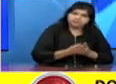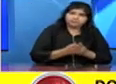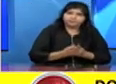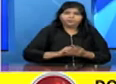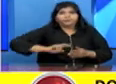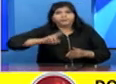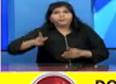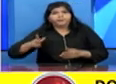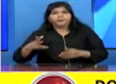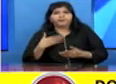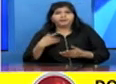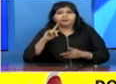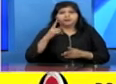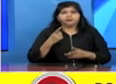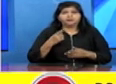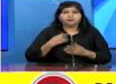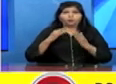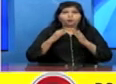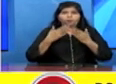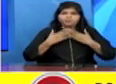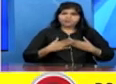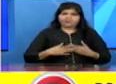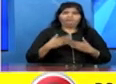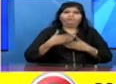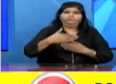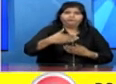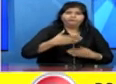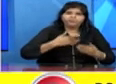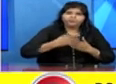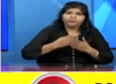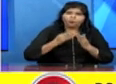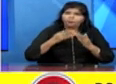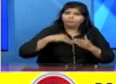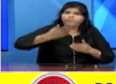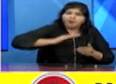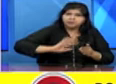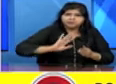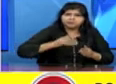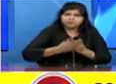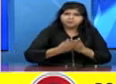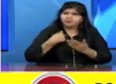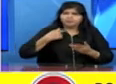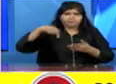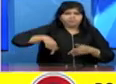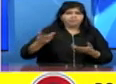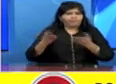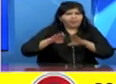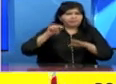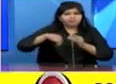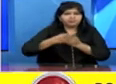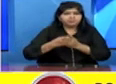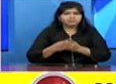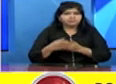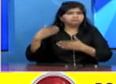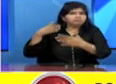समझा रहे हैं कि दे आर सपोज टू बी देयर एज ए होम क्वारंटाइन, दे आर नॉट सपोज टू गो आउट ऑफ द होम। अभी तो लॉकडाउन हो गया है, in fact during this